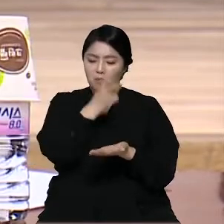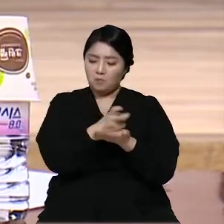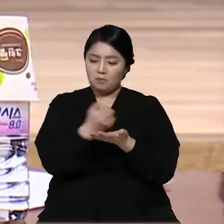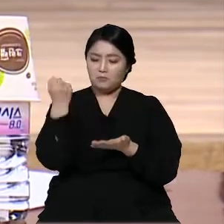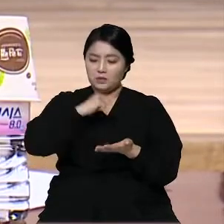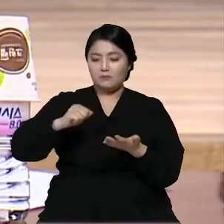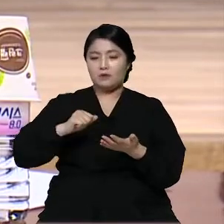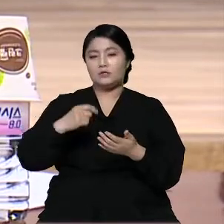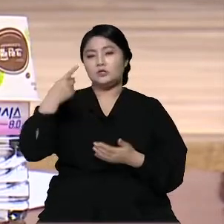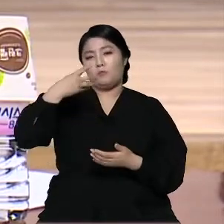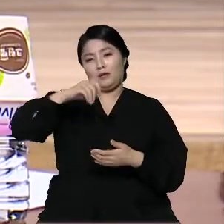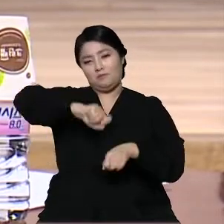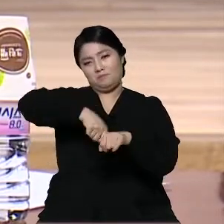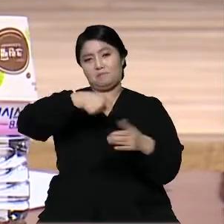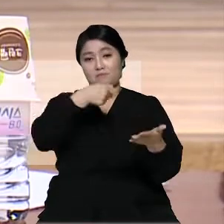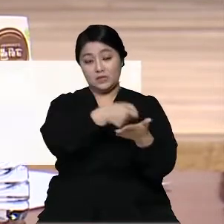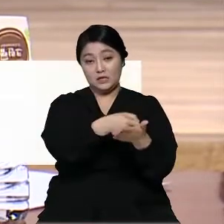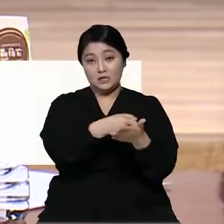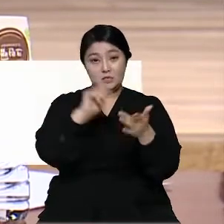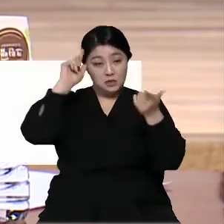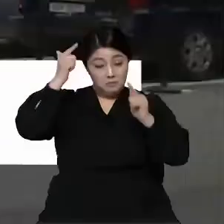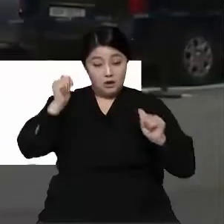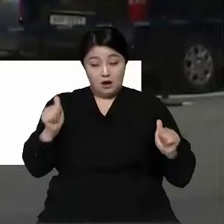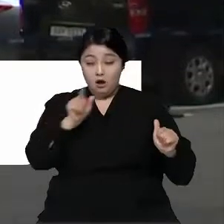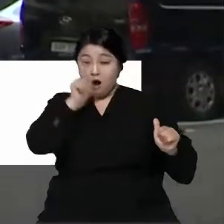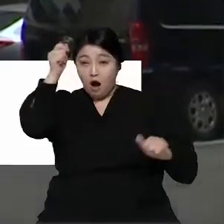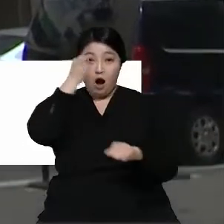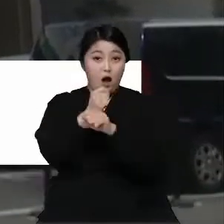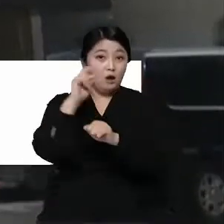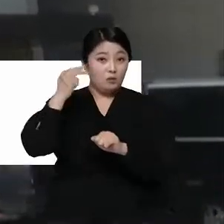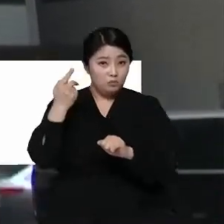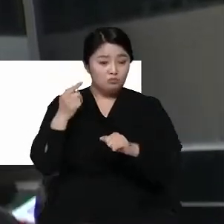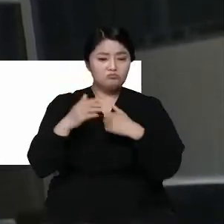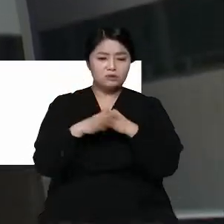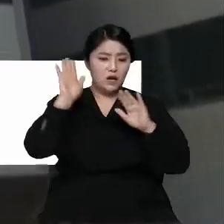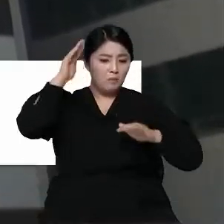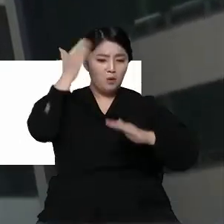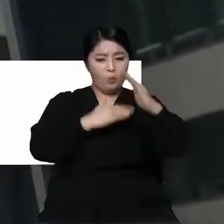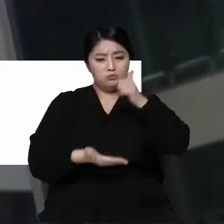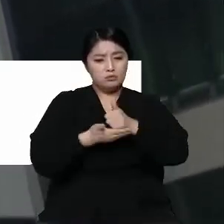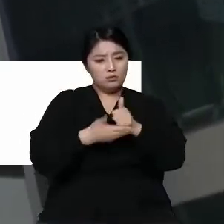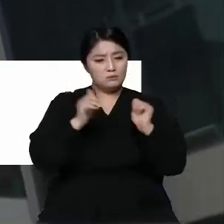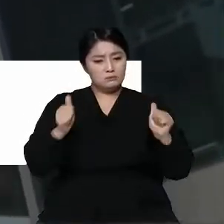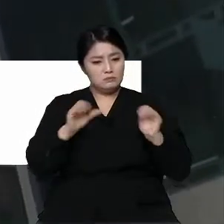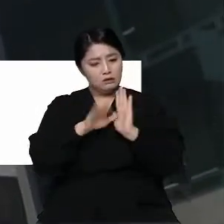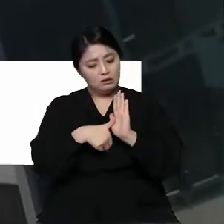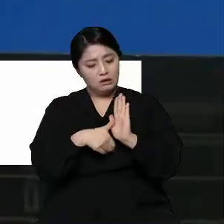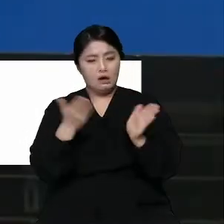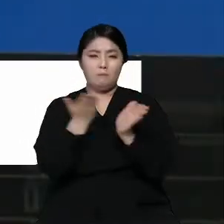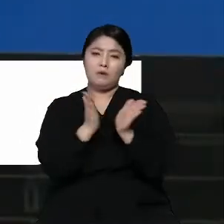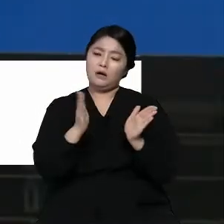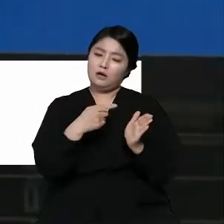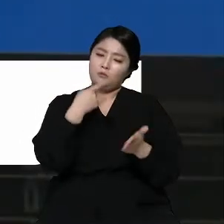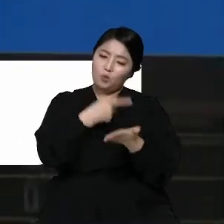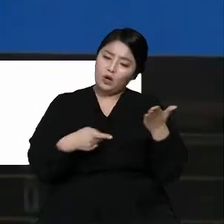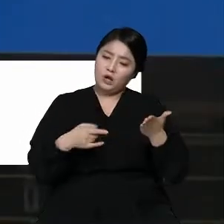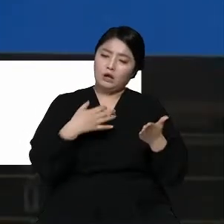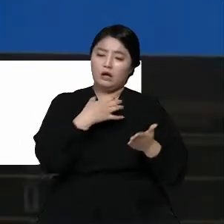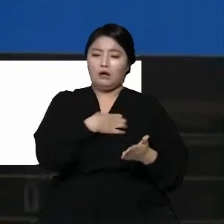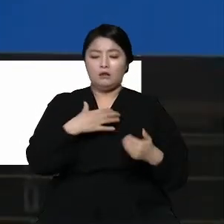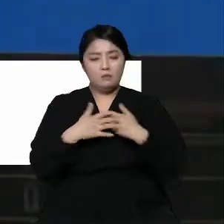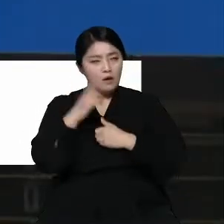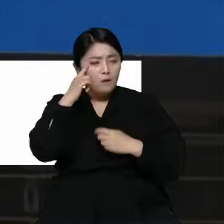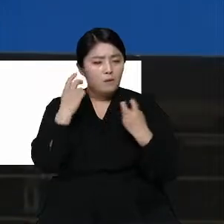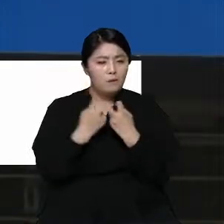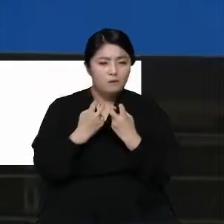확정됐습니다. 상고심에서 직을 유지할 수 있더라도 향후 공천 심사 과정에서 불리할 수밖에 없어 입지자들의